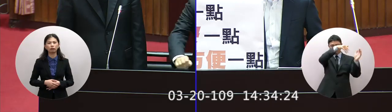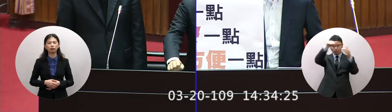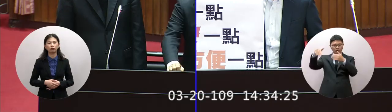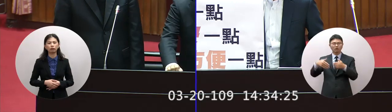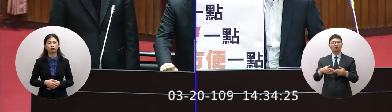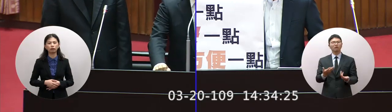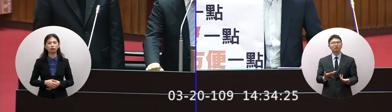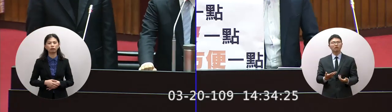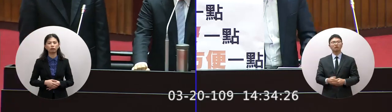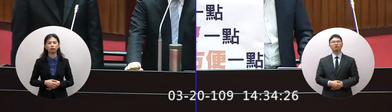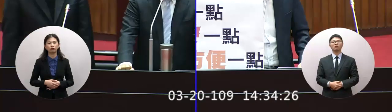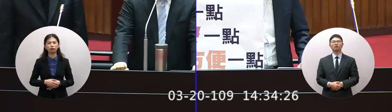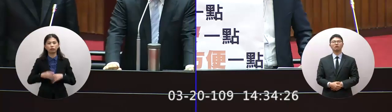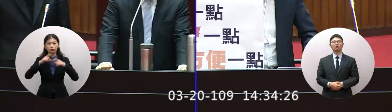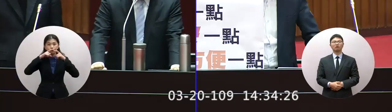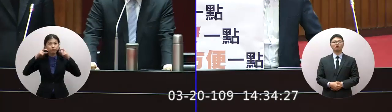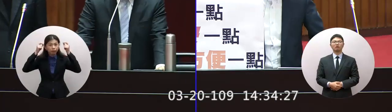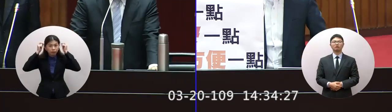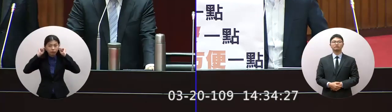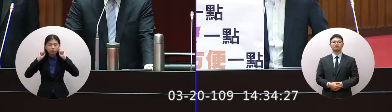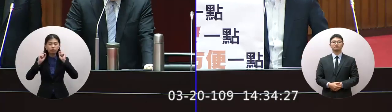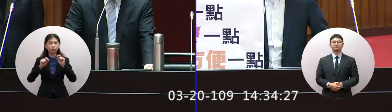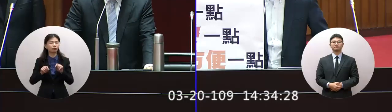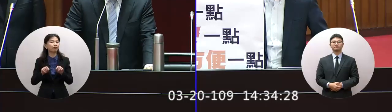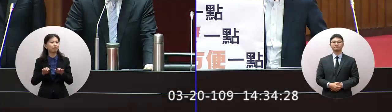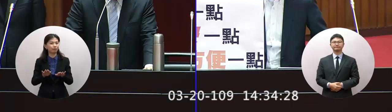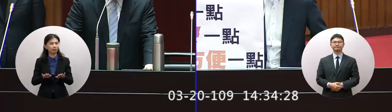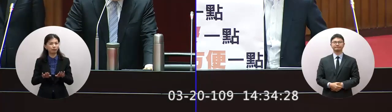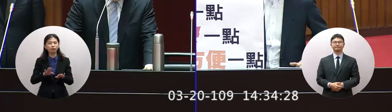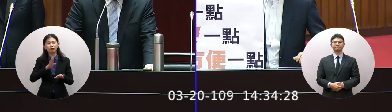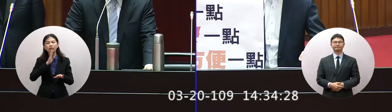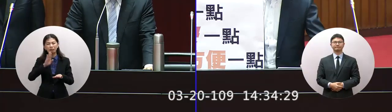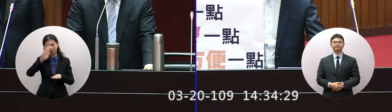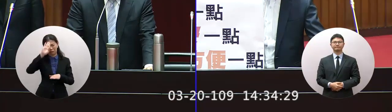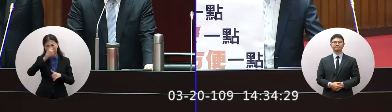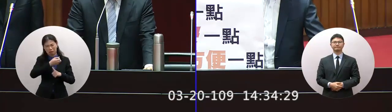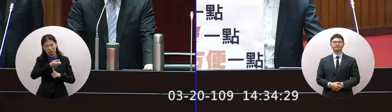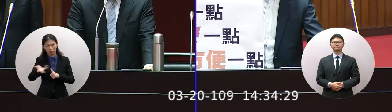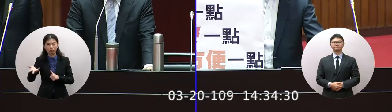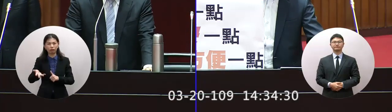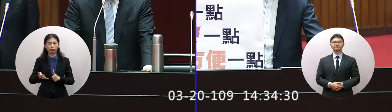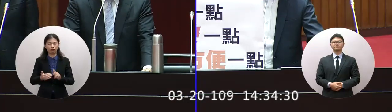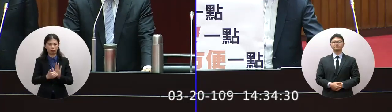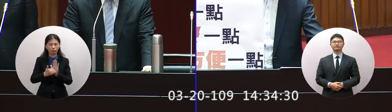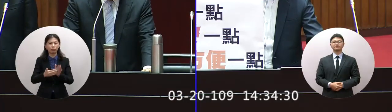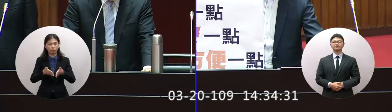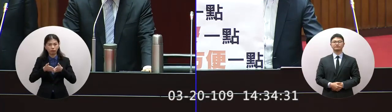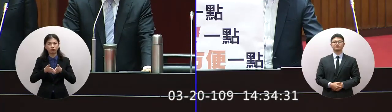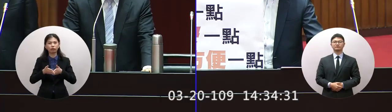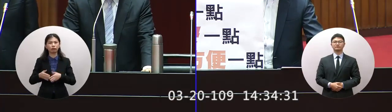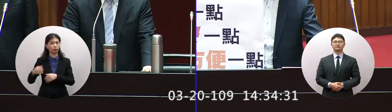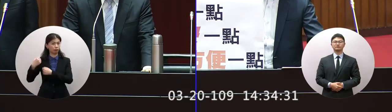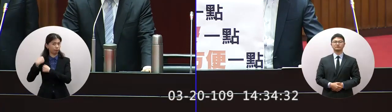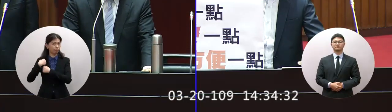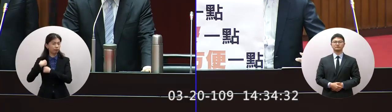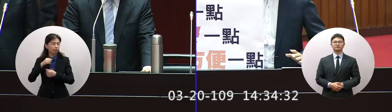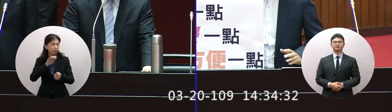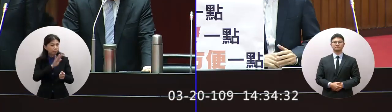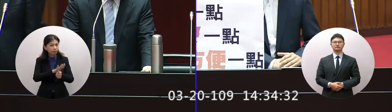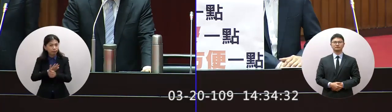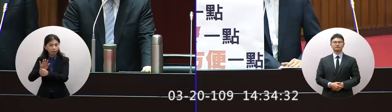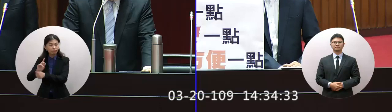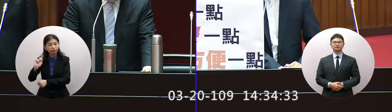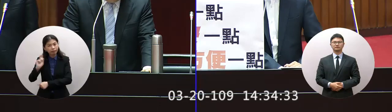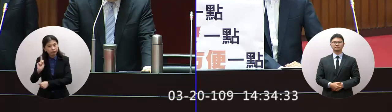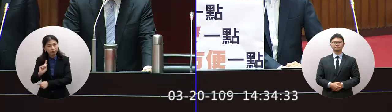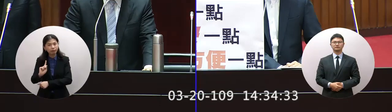院长，你的看法？ 这个口罩这一次是因为疫情的需要，国军的帮忙是一项，当国